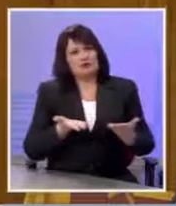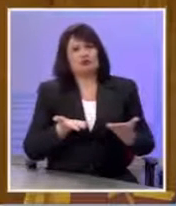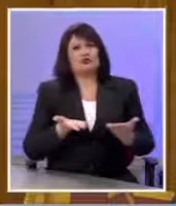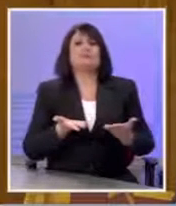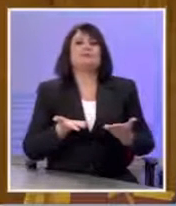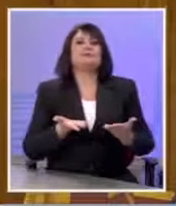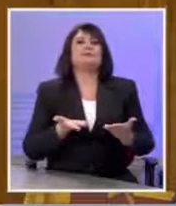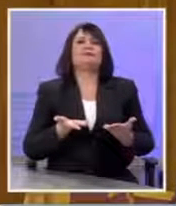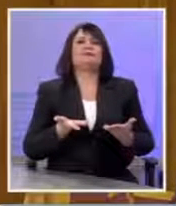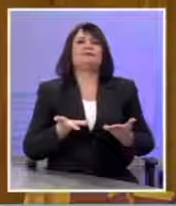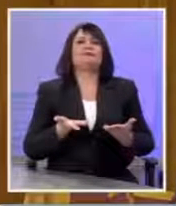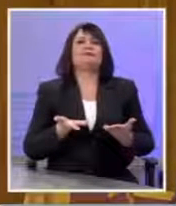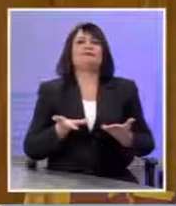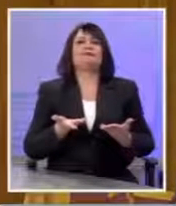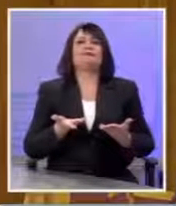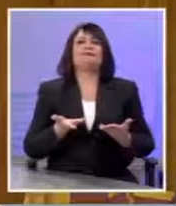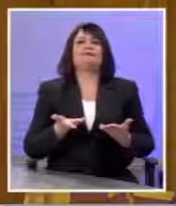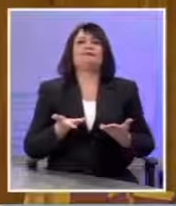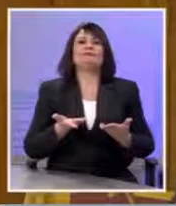θα